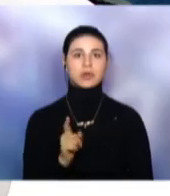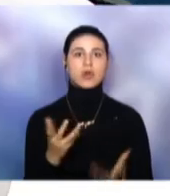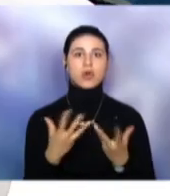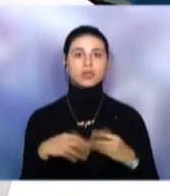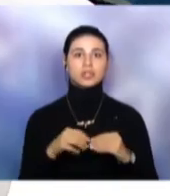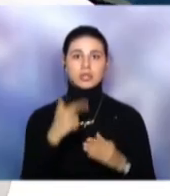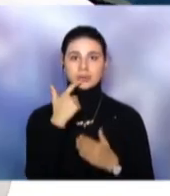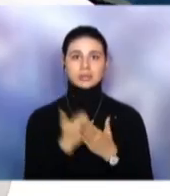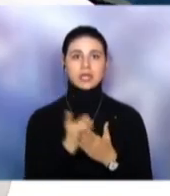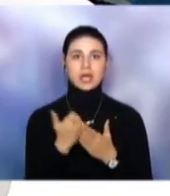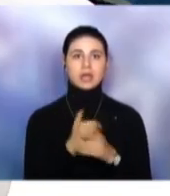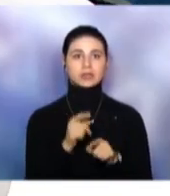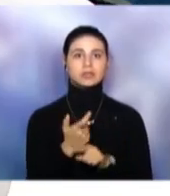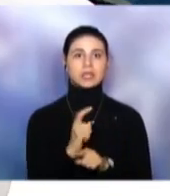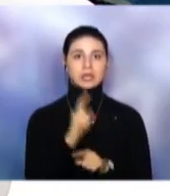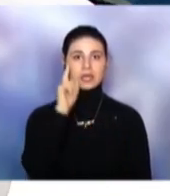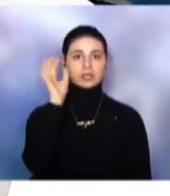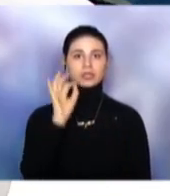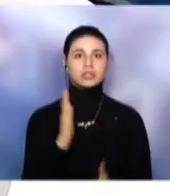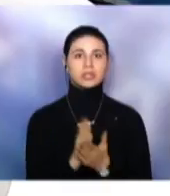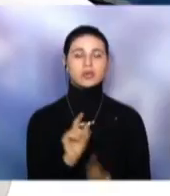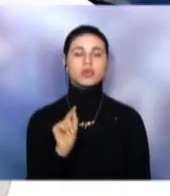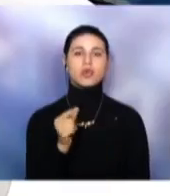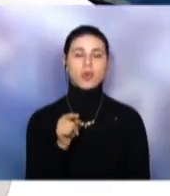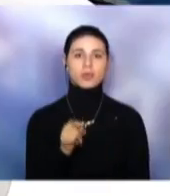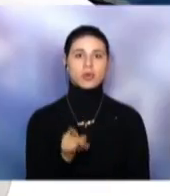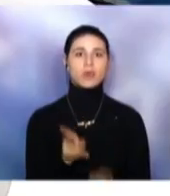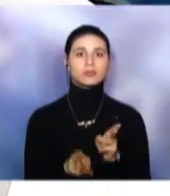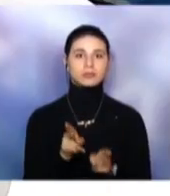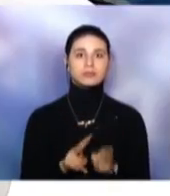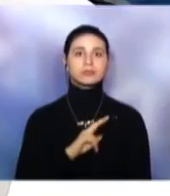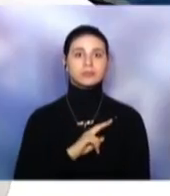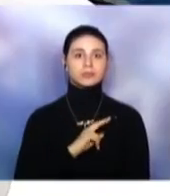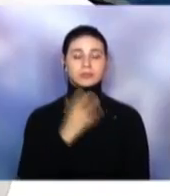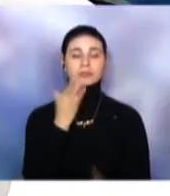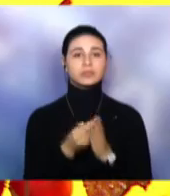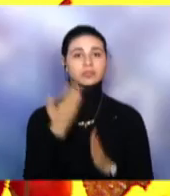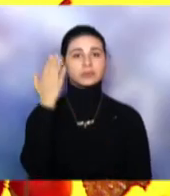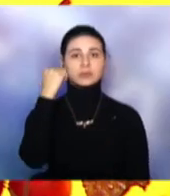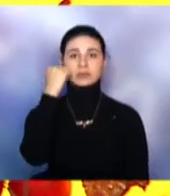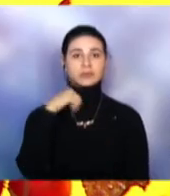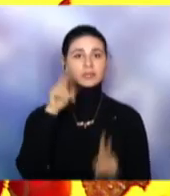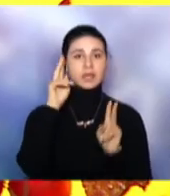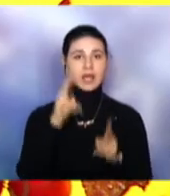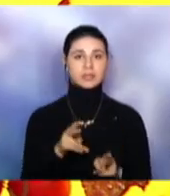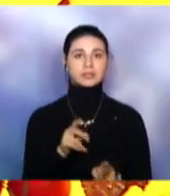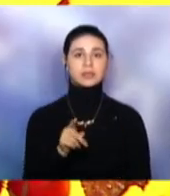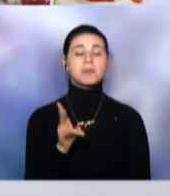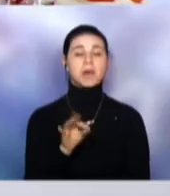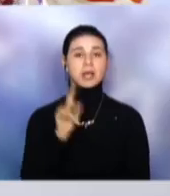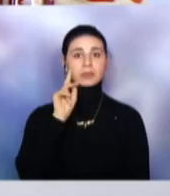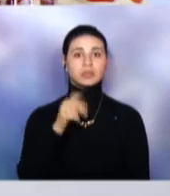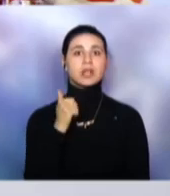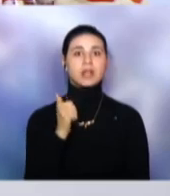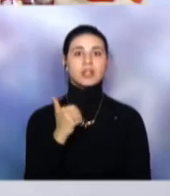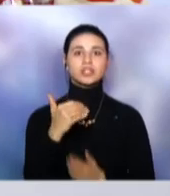ოჯახებში საახალწლო ნადიმების მერე ძალიან ხშირად არის ლობიო მზადდება. ჩვენმა წინაპარმა არ იცოდა ბიოქიმია და ნუტრიციოლოგია, მაგრამ იცოდა მისი